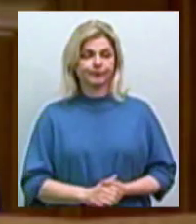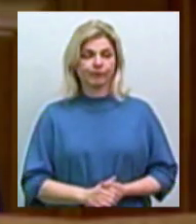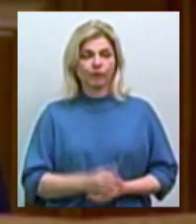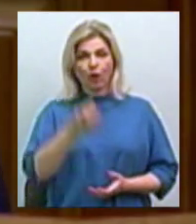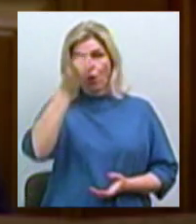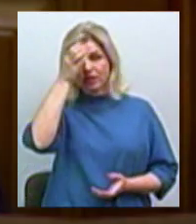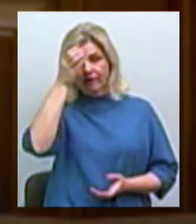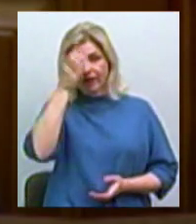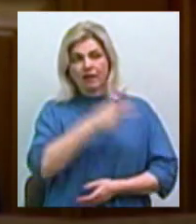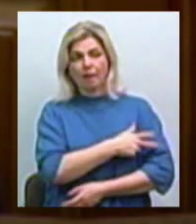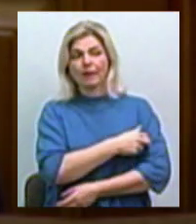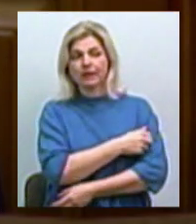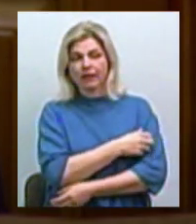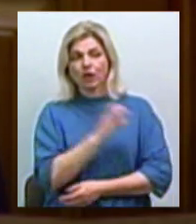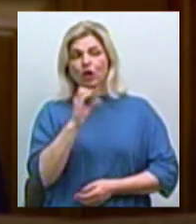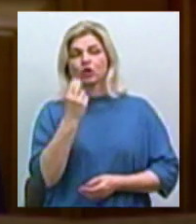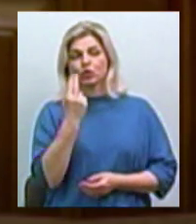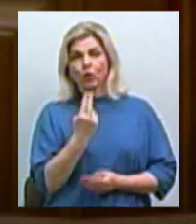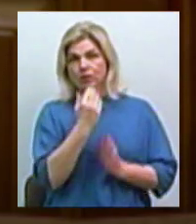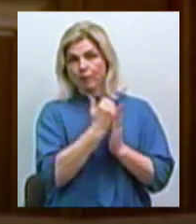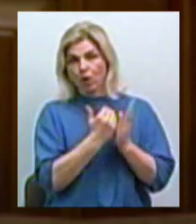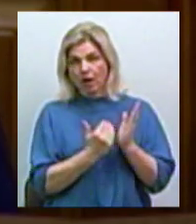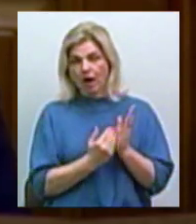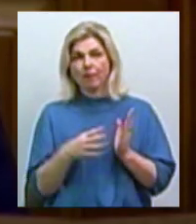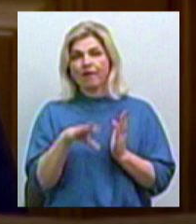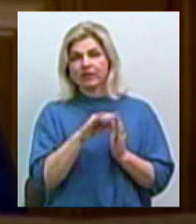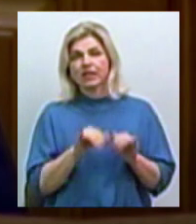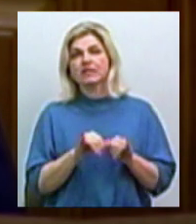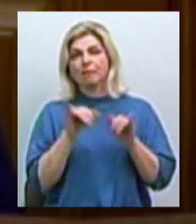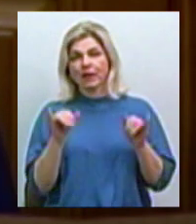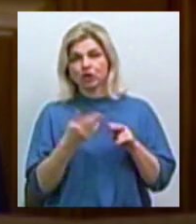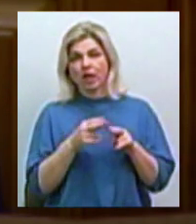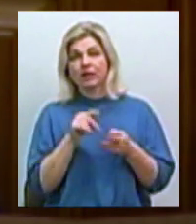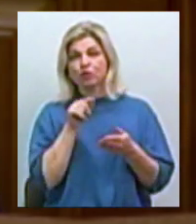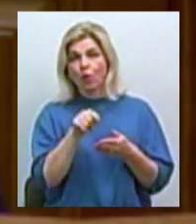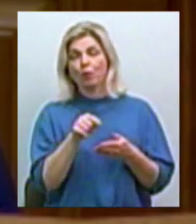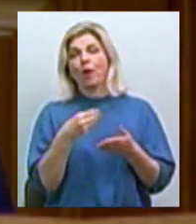Освіта, медицина, соціальні програми – все збільшення в цьому бюджеті на